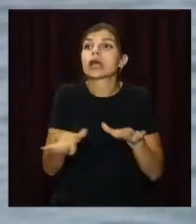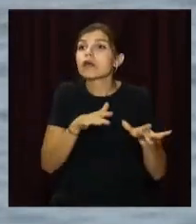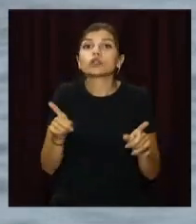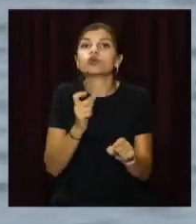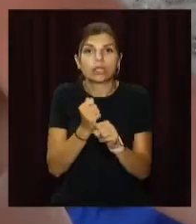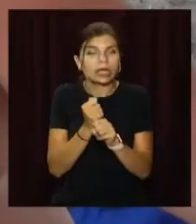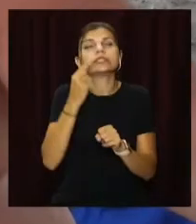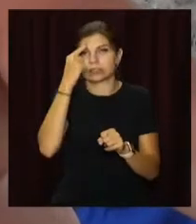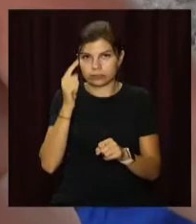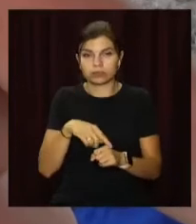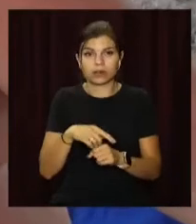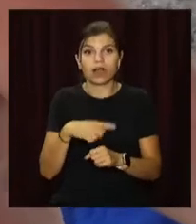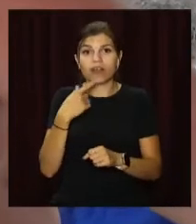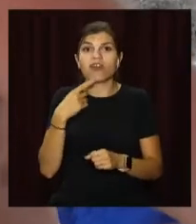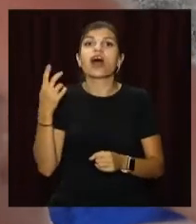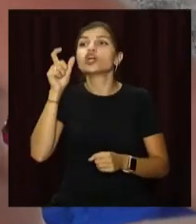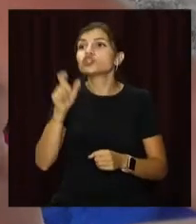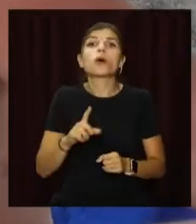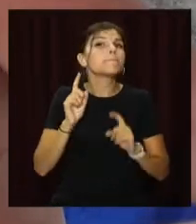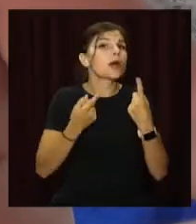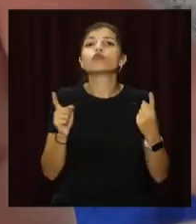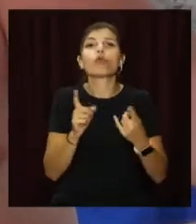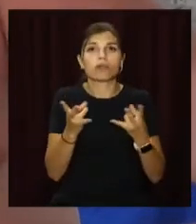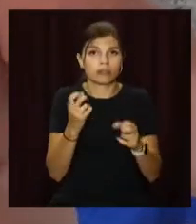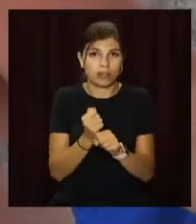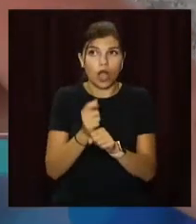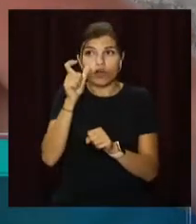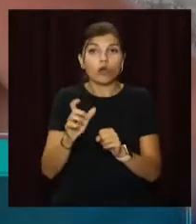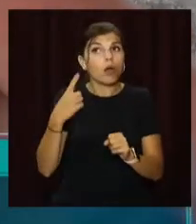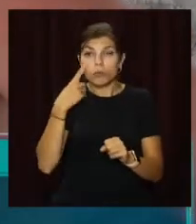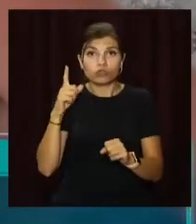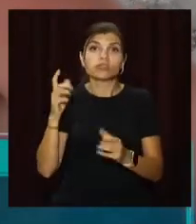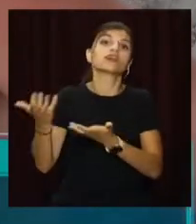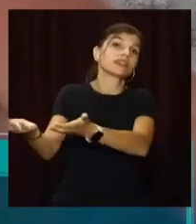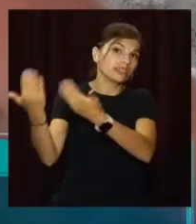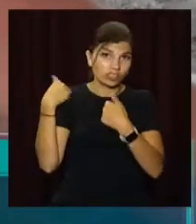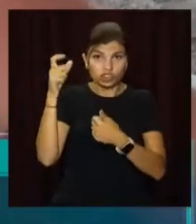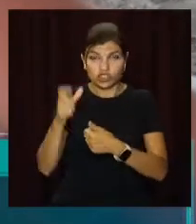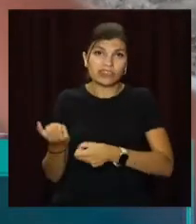ситуаціях, знає. Витягти на берег перше треба, а тоді